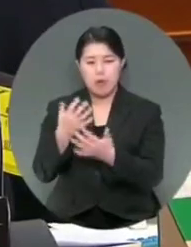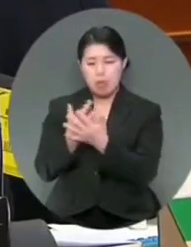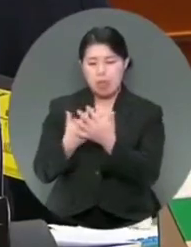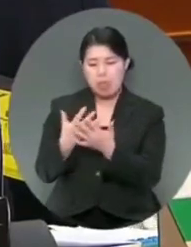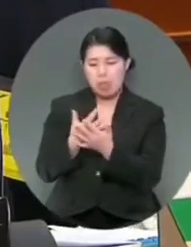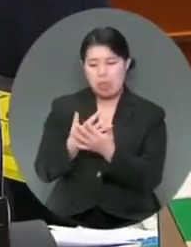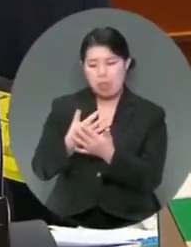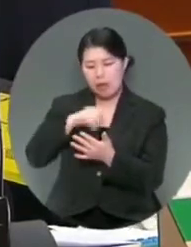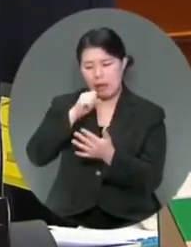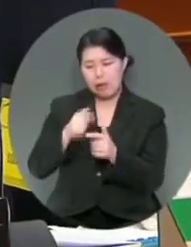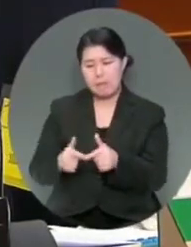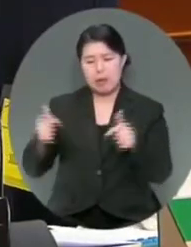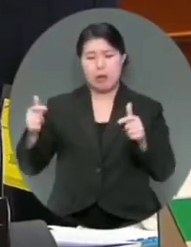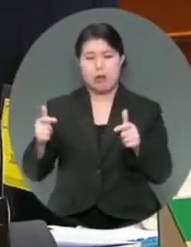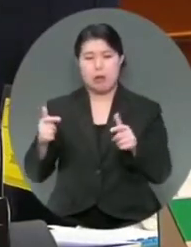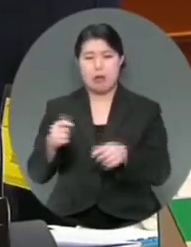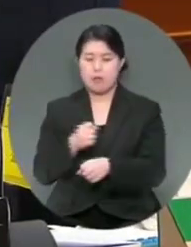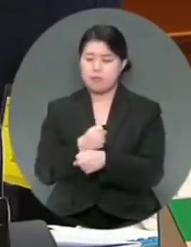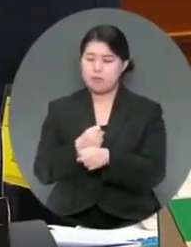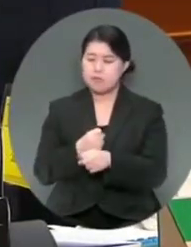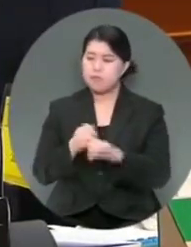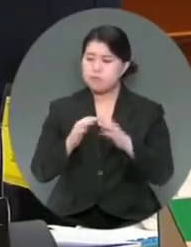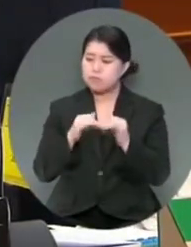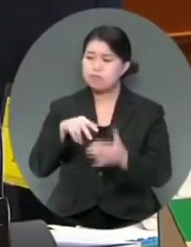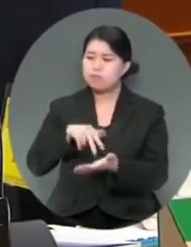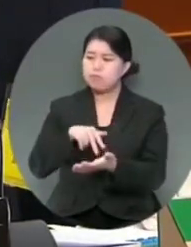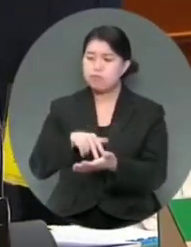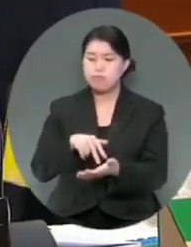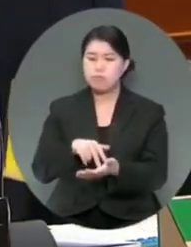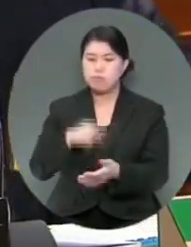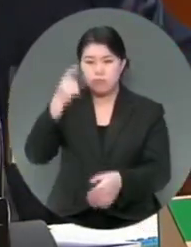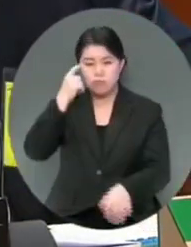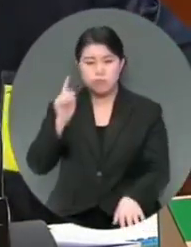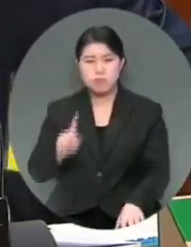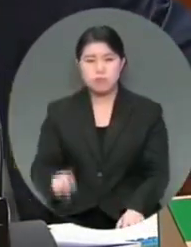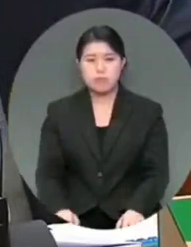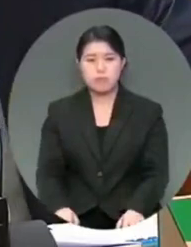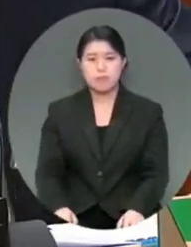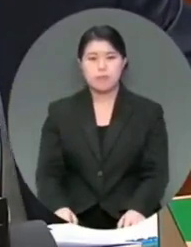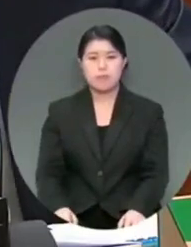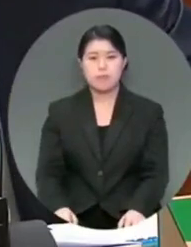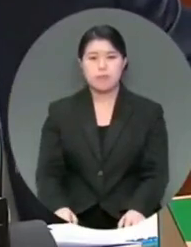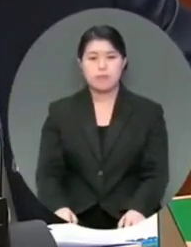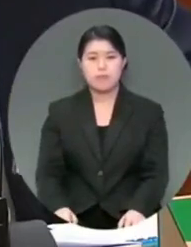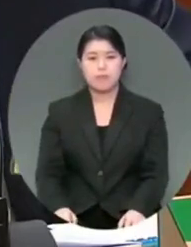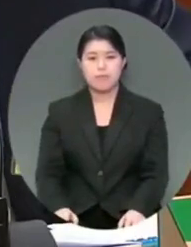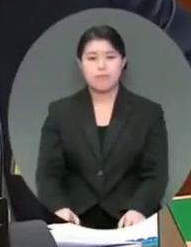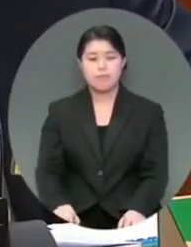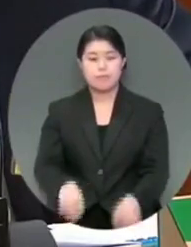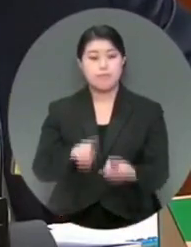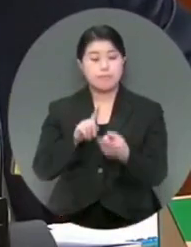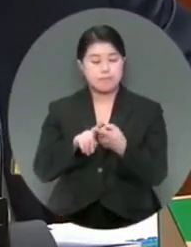오히려 늘렸다 이렇게 국민들께서 바라보실 텐데 어떻게 생각하세요? 예, 그 부분은